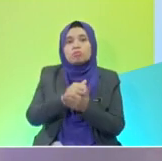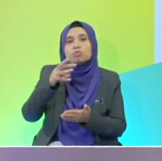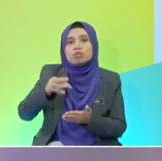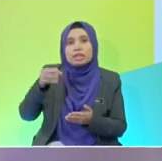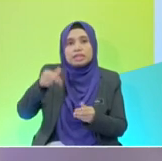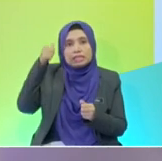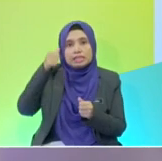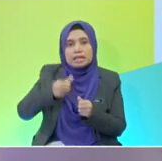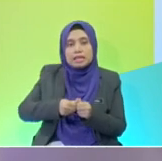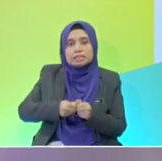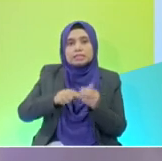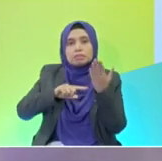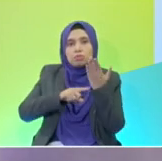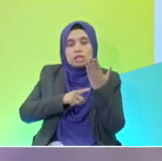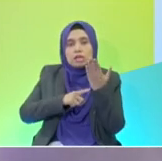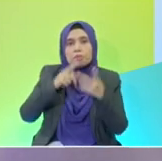semua